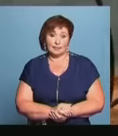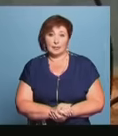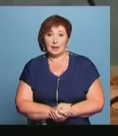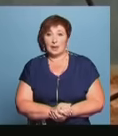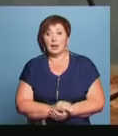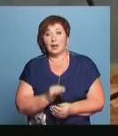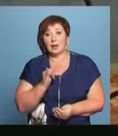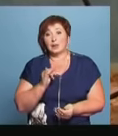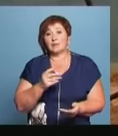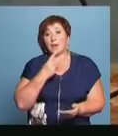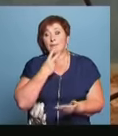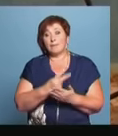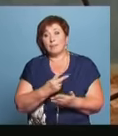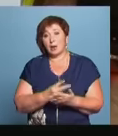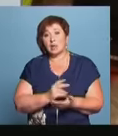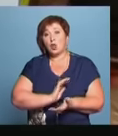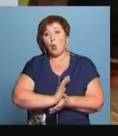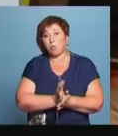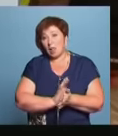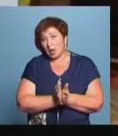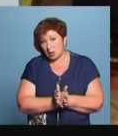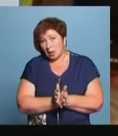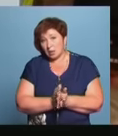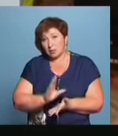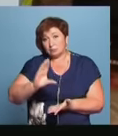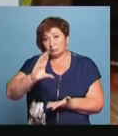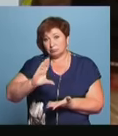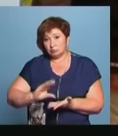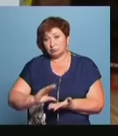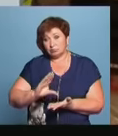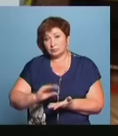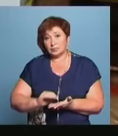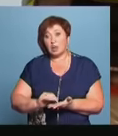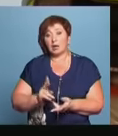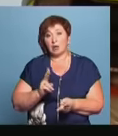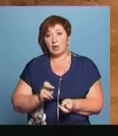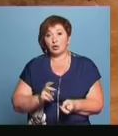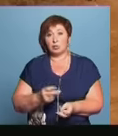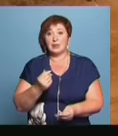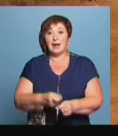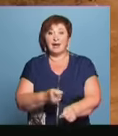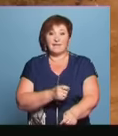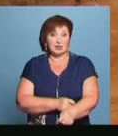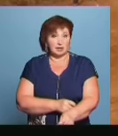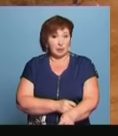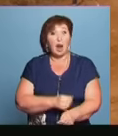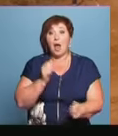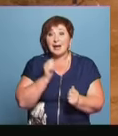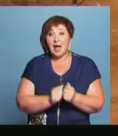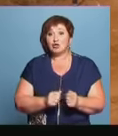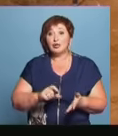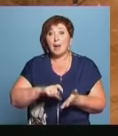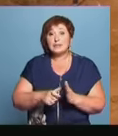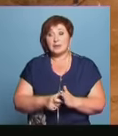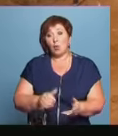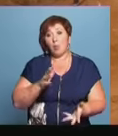Данный прибор показывает уплотнение 32 меганьютона на квадратный метр. Коэффициент уплотнения земельного